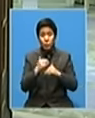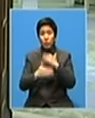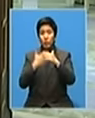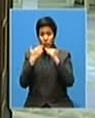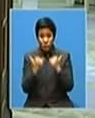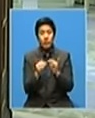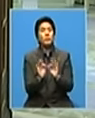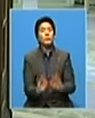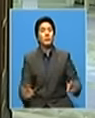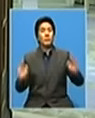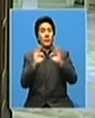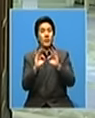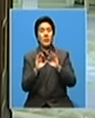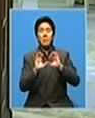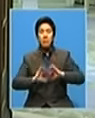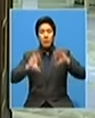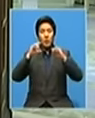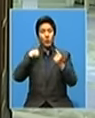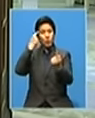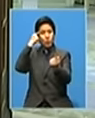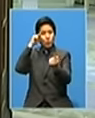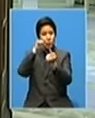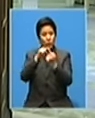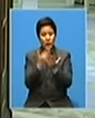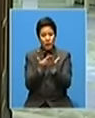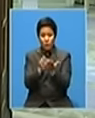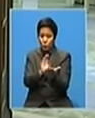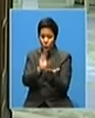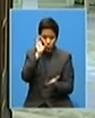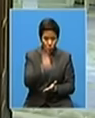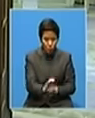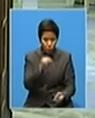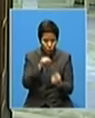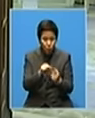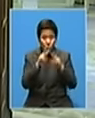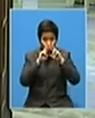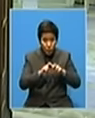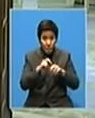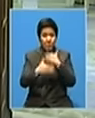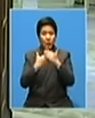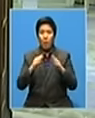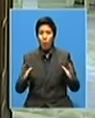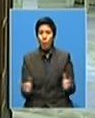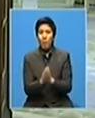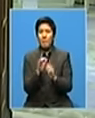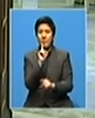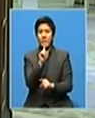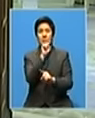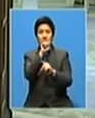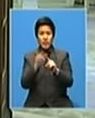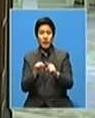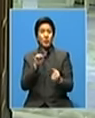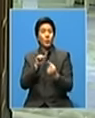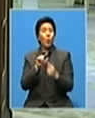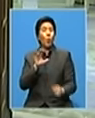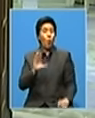ป็นสิ่งสำคัญรัฐบาลก็ได้มีเป้าหมายที่จะเพิ่มการลงทุนในด้านการวิจัยและพัฒนาของประเทศโดยรวมให้ได้ 1% ของ